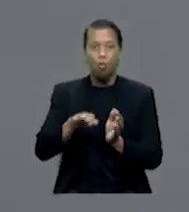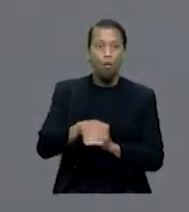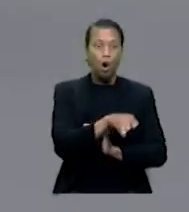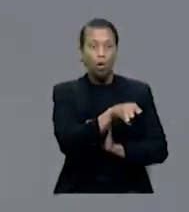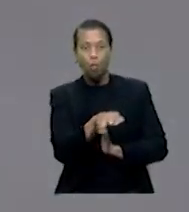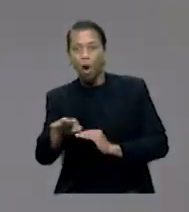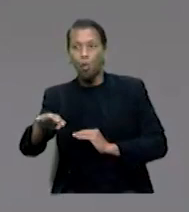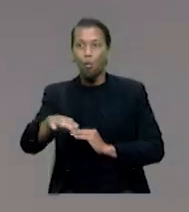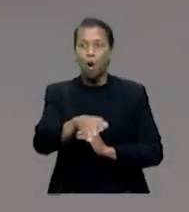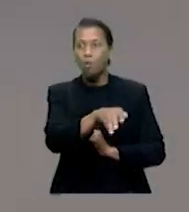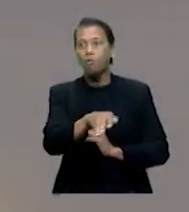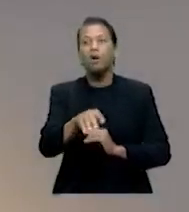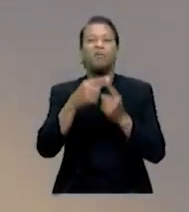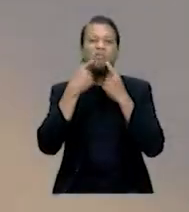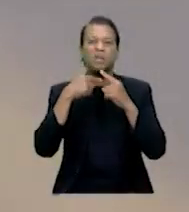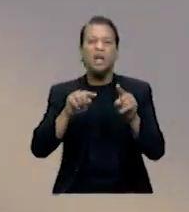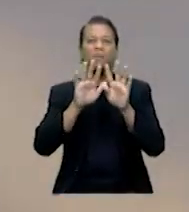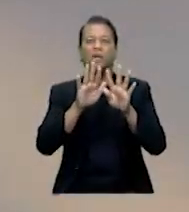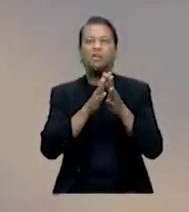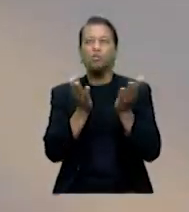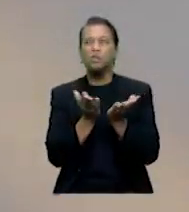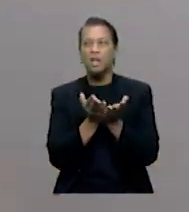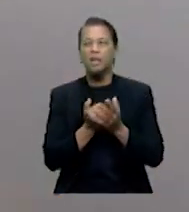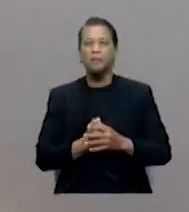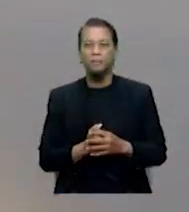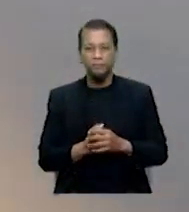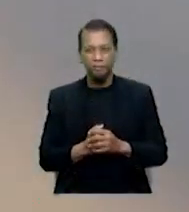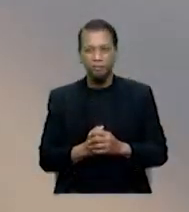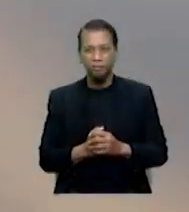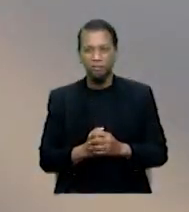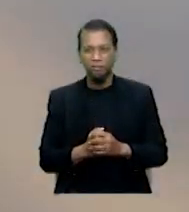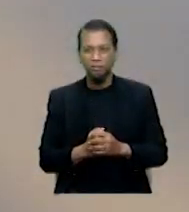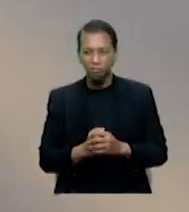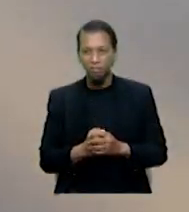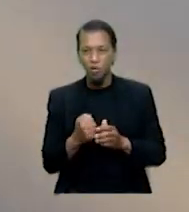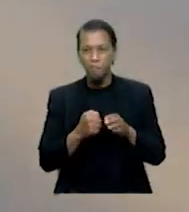terjadi di Jalan Trans Sulawesi. Dari aksinya ini, sejumlah pengendara yang berpapasan